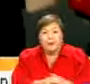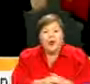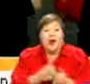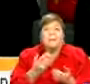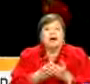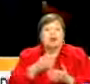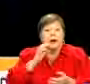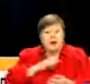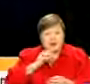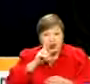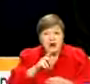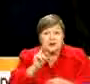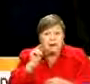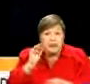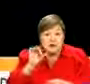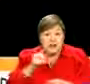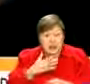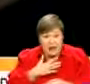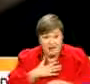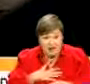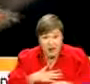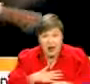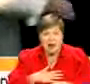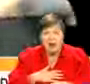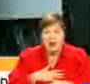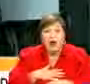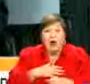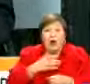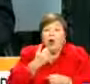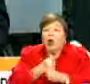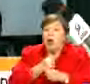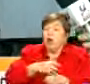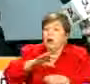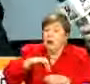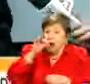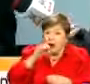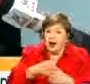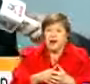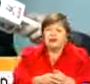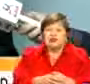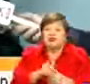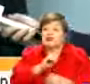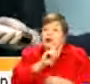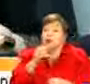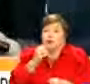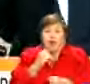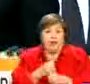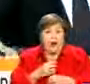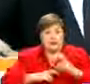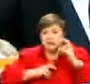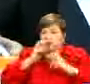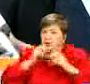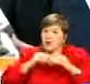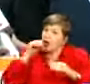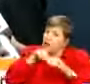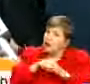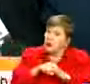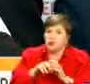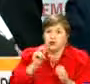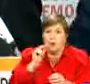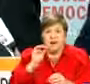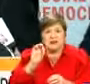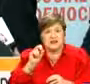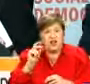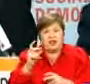Marcel Ciolacu, într-un fel, dorește să facă o alegere astfel încât să nu creeze un scandal în interiorul